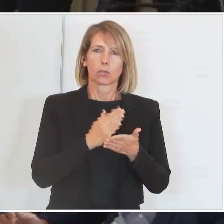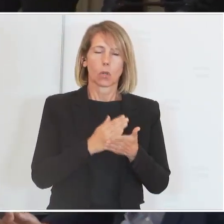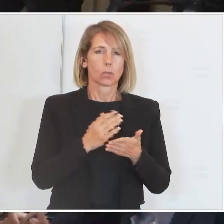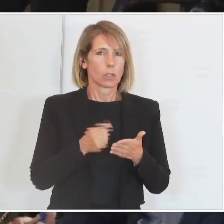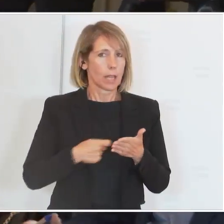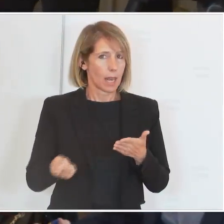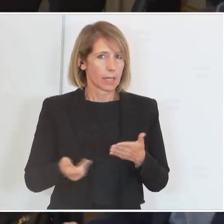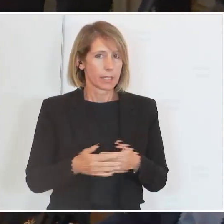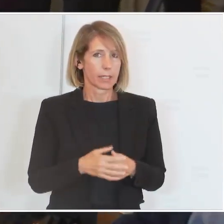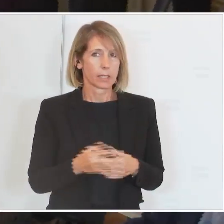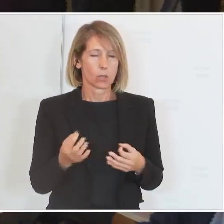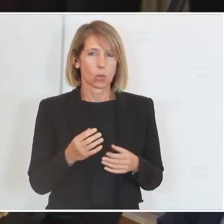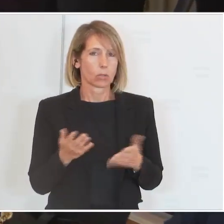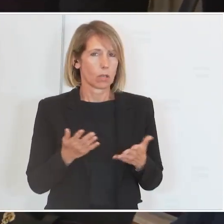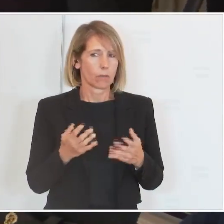die Ex-Generalsekretärin.